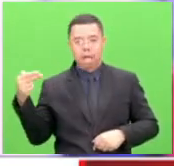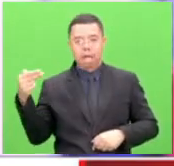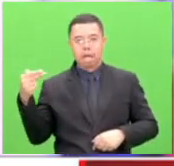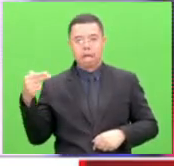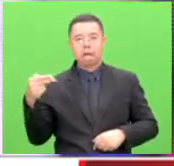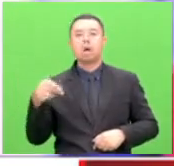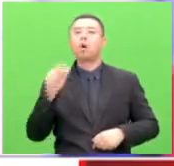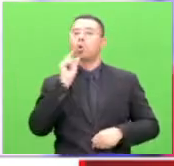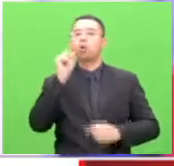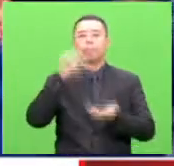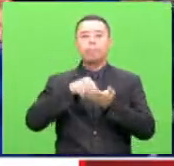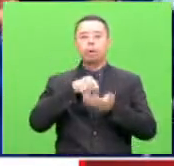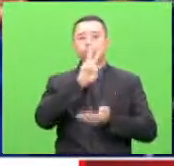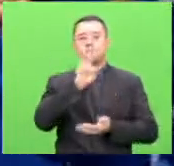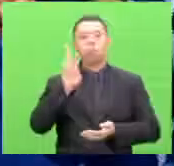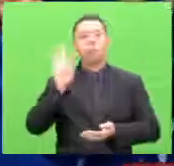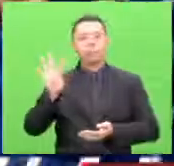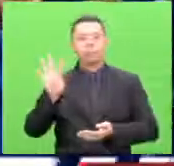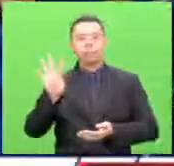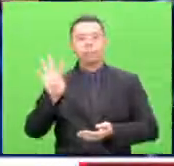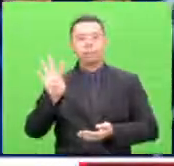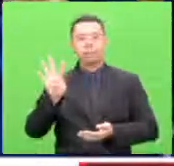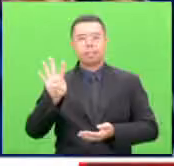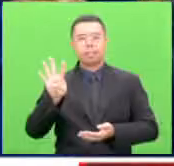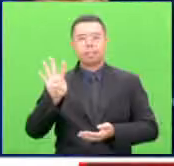Indonesia dalam pemilu 2024.